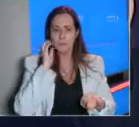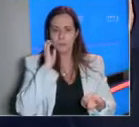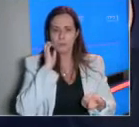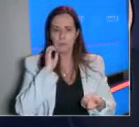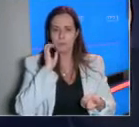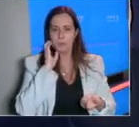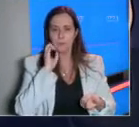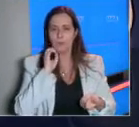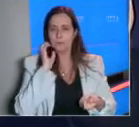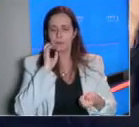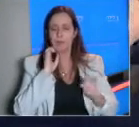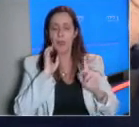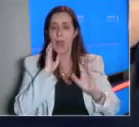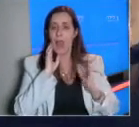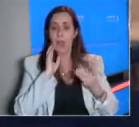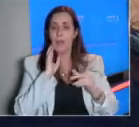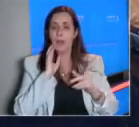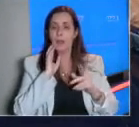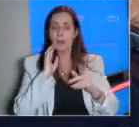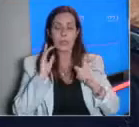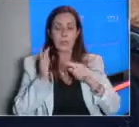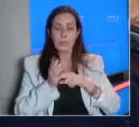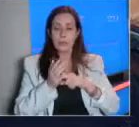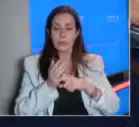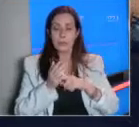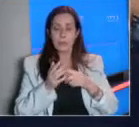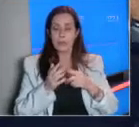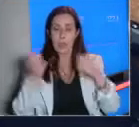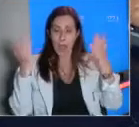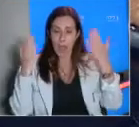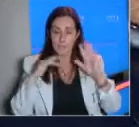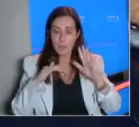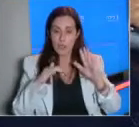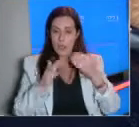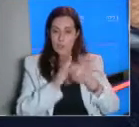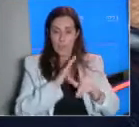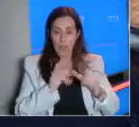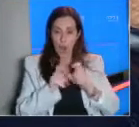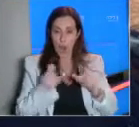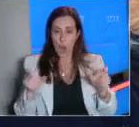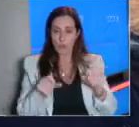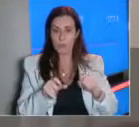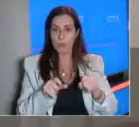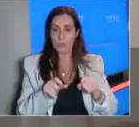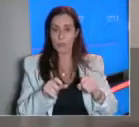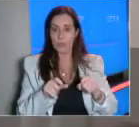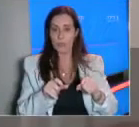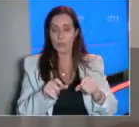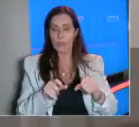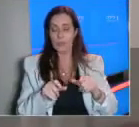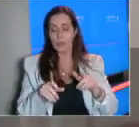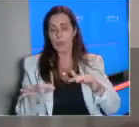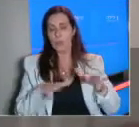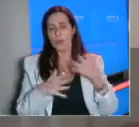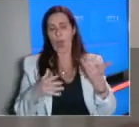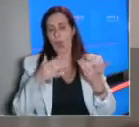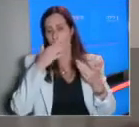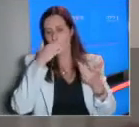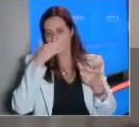מי מכר אותנו? לכאורה. כי לכאורה מי שמכר אותנו זה שלטונות ישראל. כי